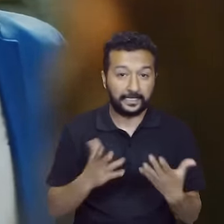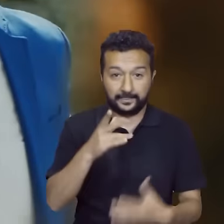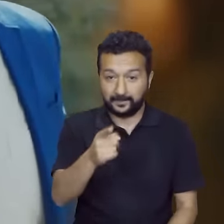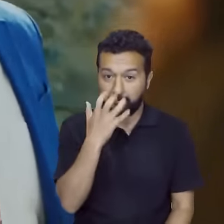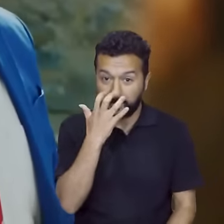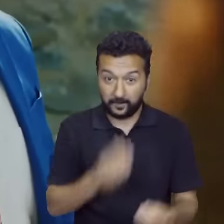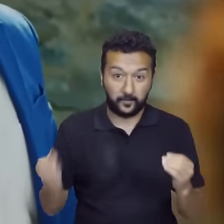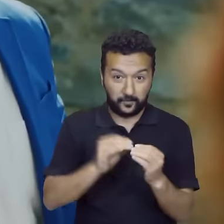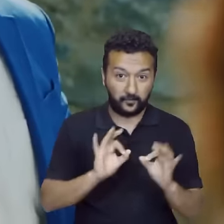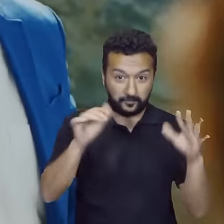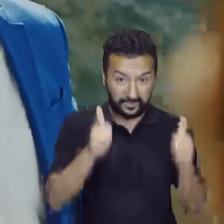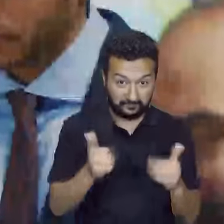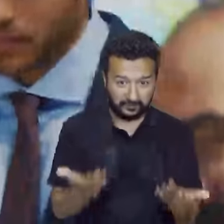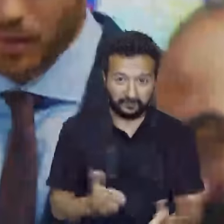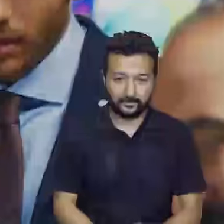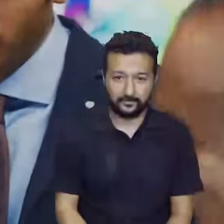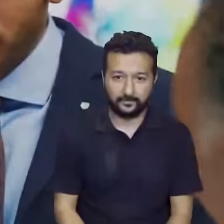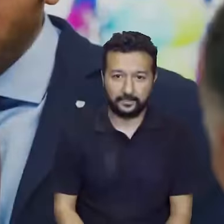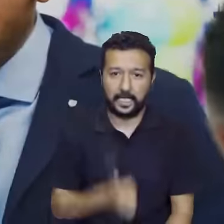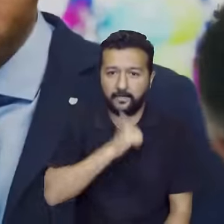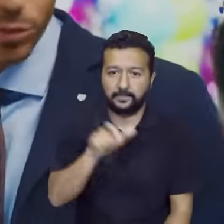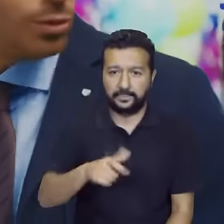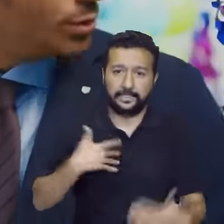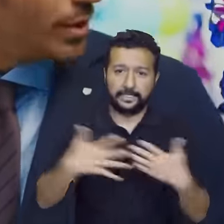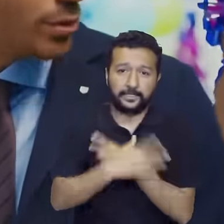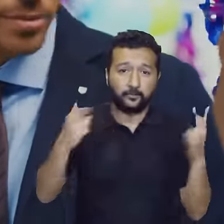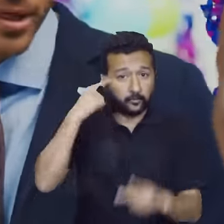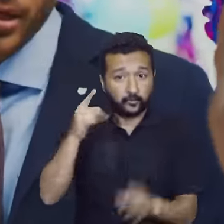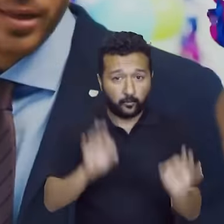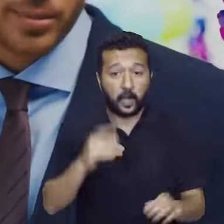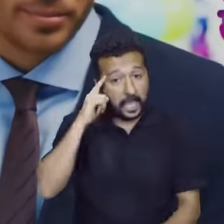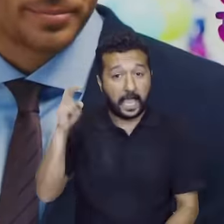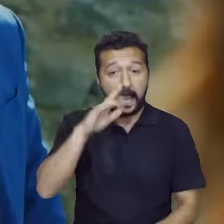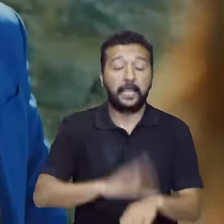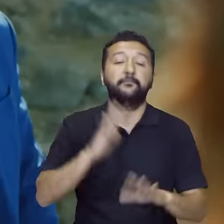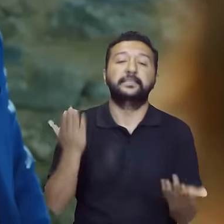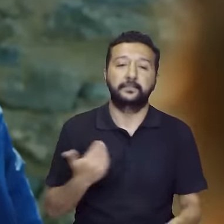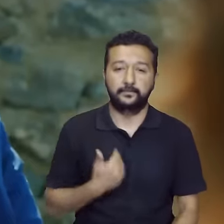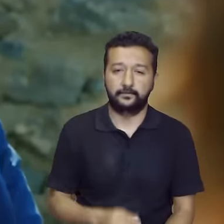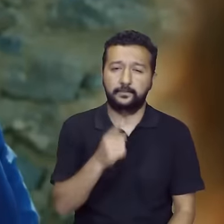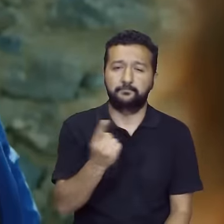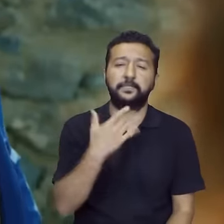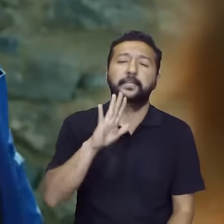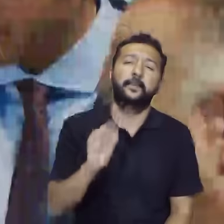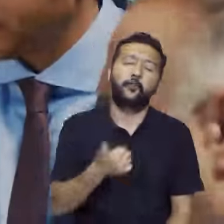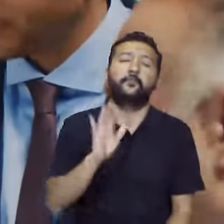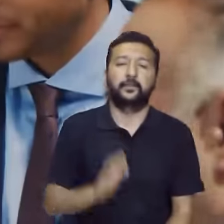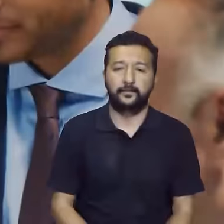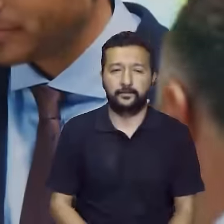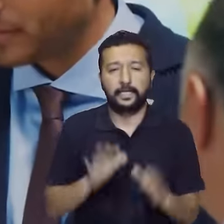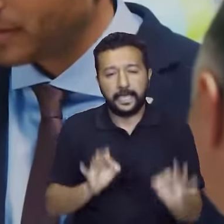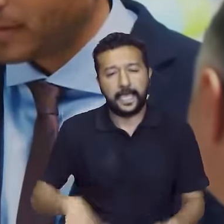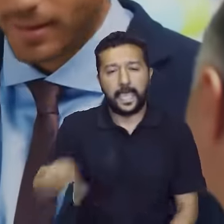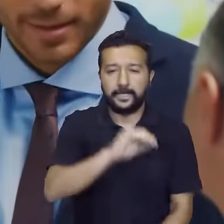Nasıl? Beklentinizin üstünde değil mi? Abi ben gece gündüz düşünsem böyle bir şey hayal edemem. Bir şey değil damat be.